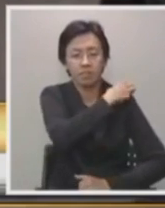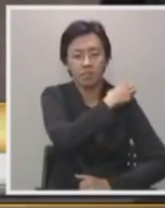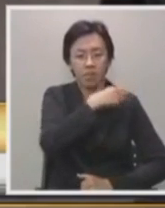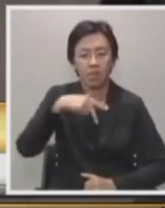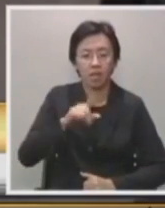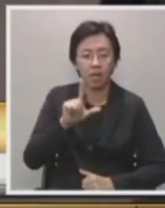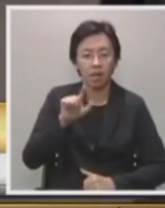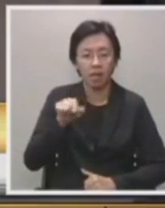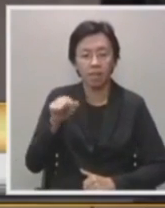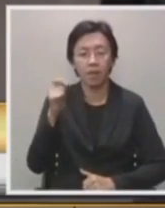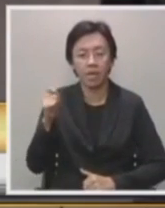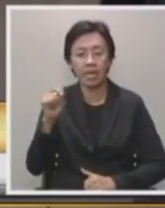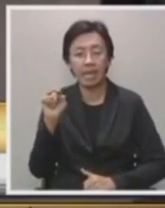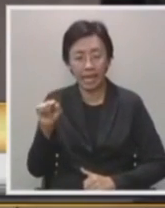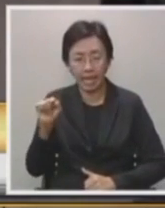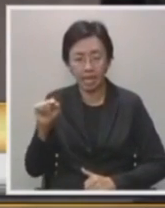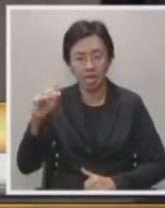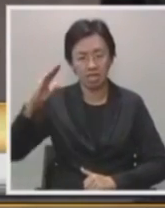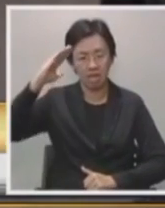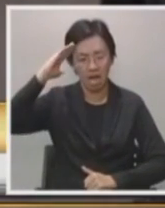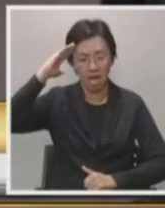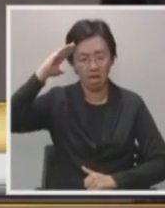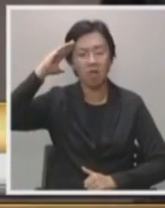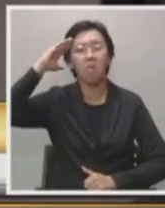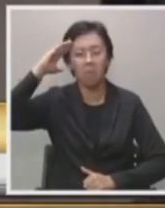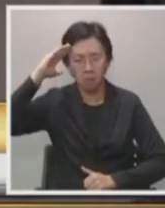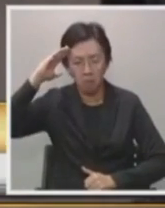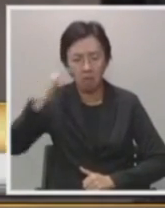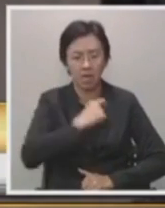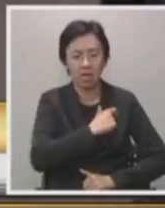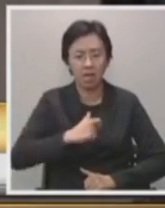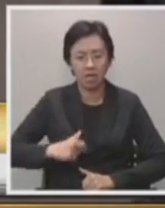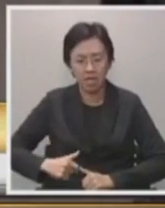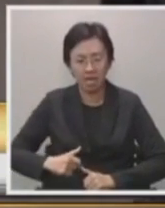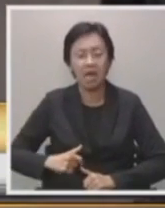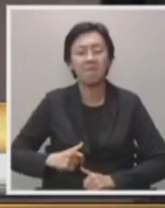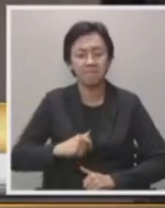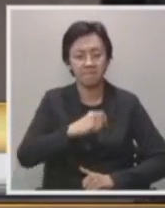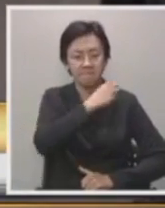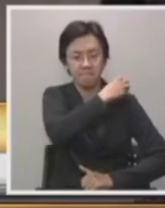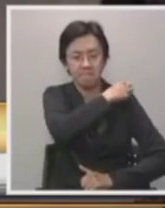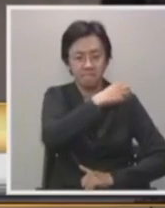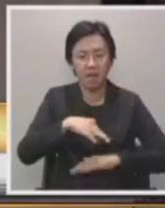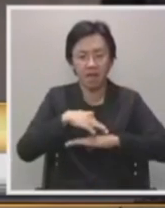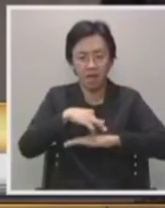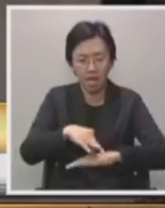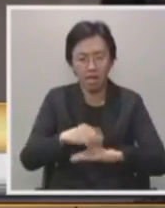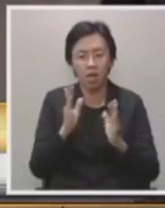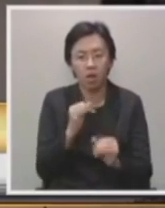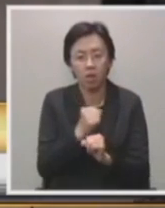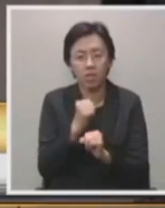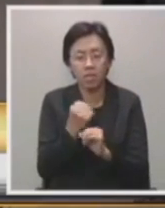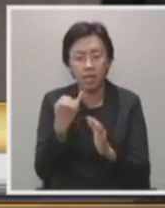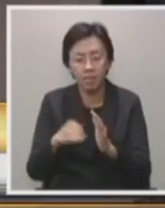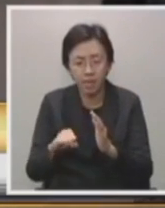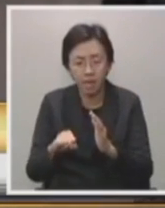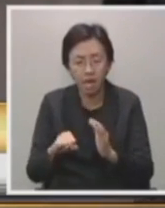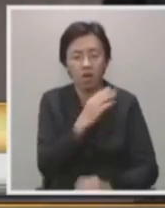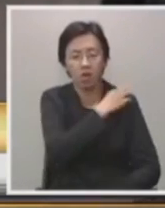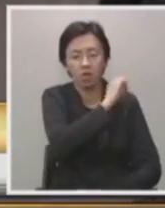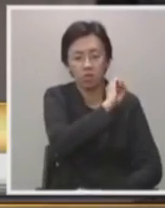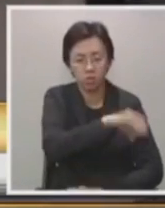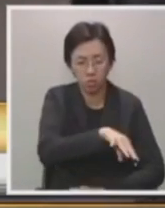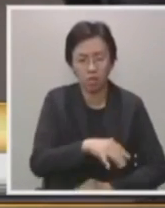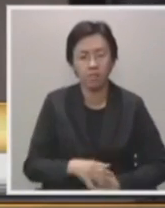ท่านพลเอกประยุทธ์เนี่ยเป็นยศที่ได้รับพระราชทานมาบางท่านที่ทำผิดก็ถูกถอดย